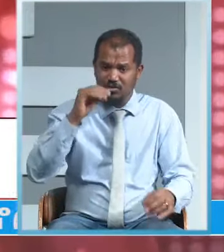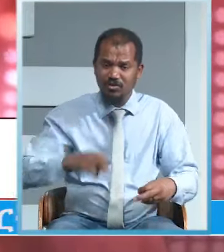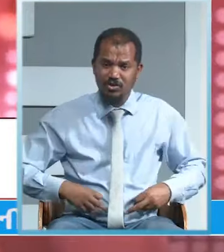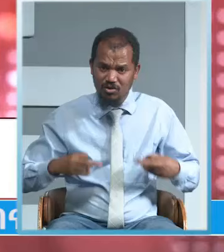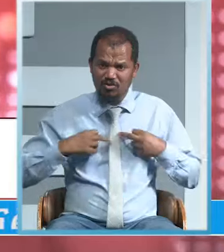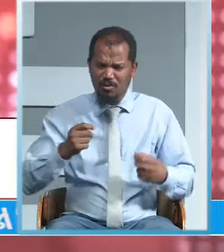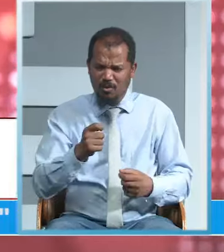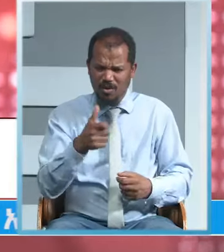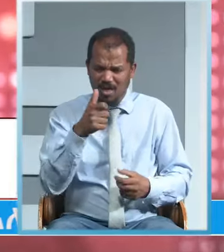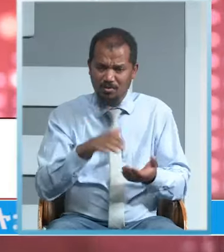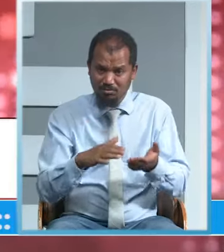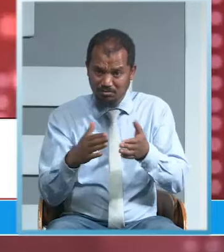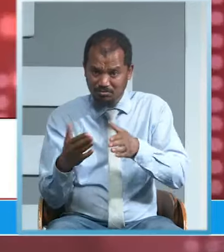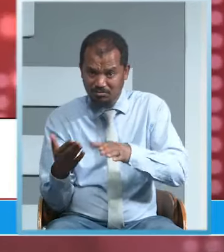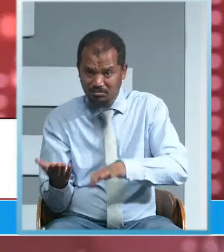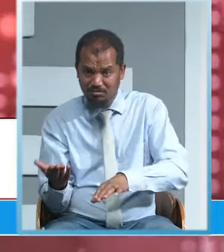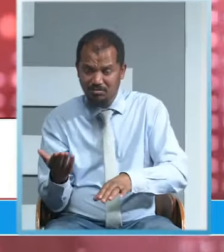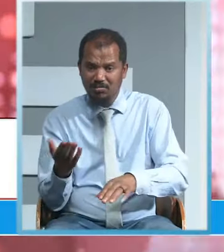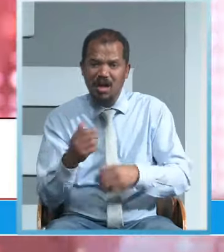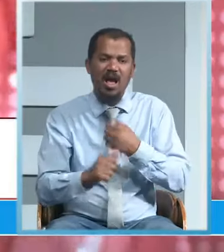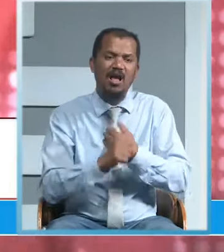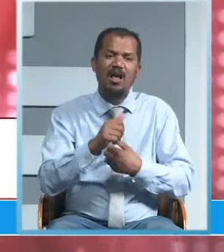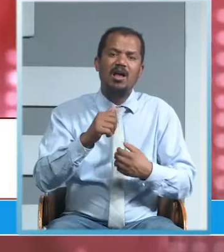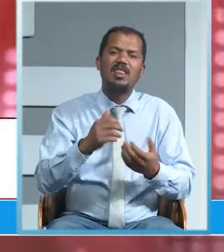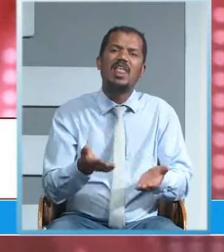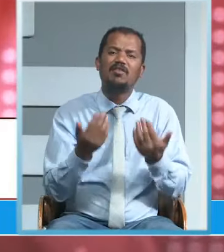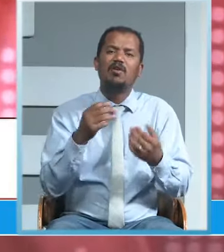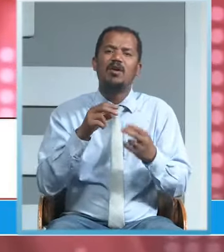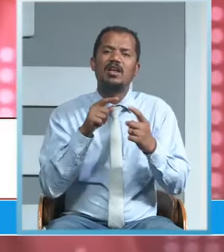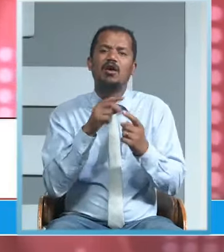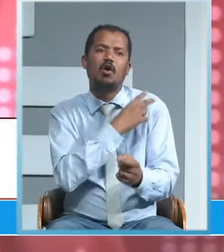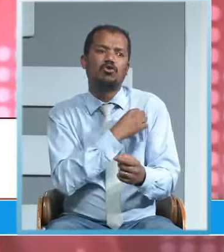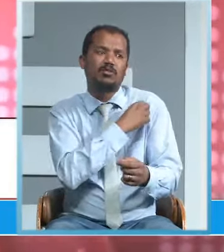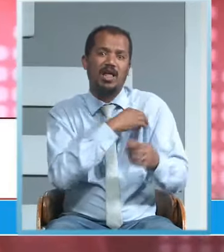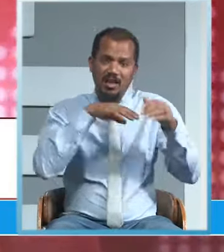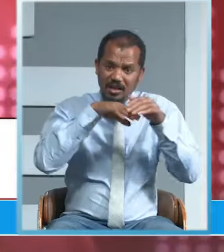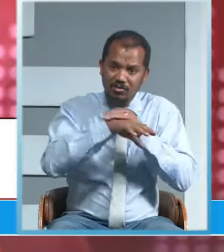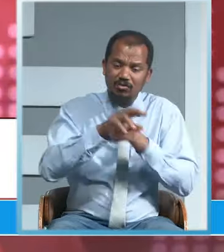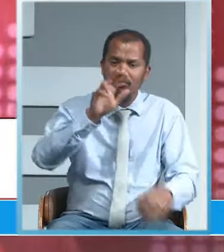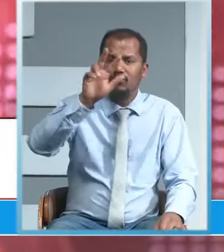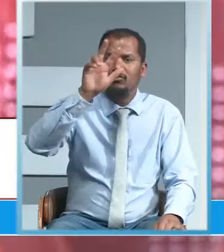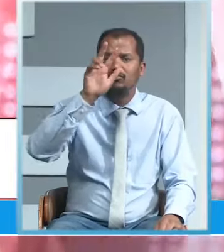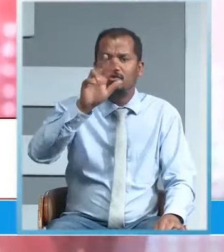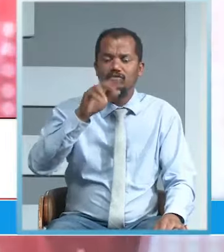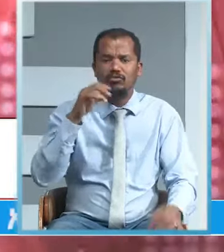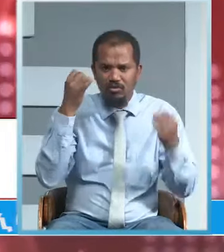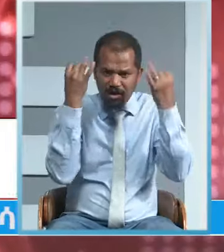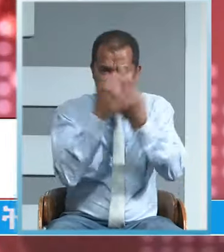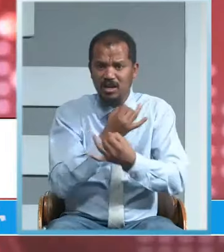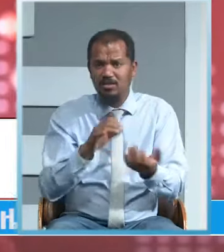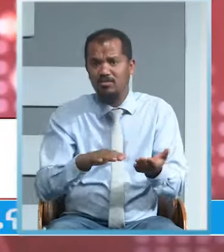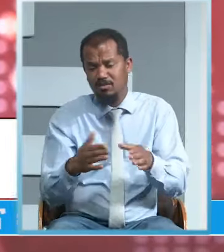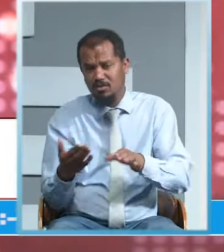ህይወት ወዲያው ማለፉ ቢነገርም ከአደጋው ተርፎ ሆስፒታል ከገቡ ሰዎች መካከል 3ቱ ለሊት